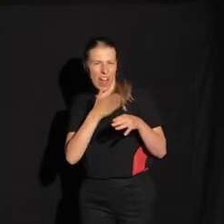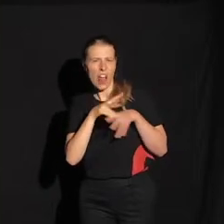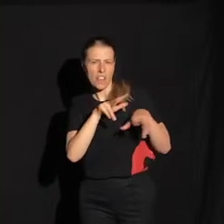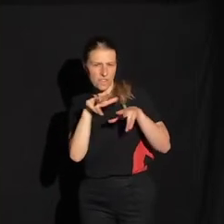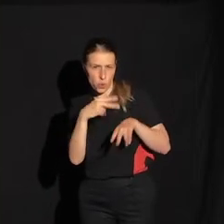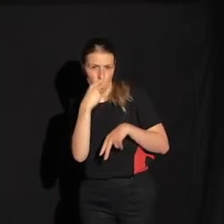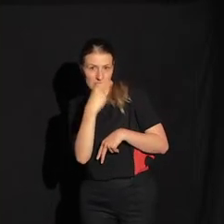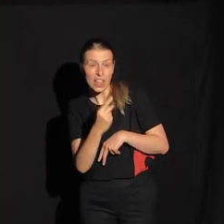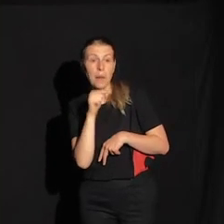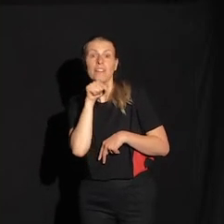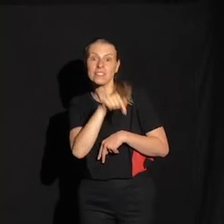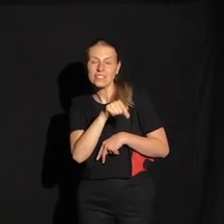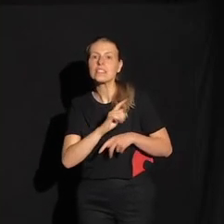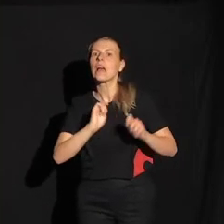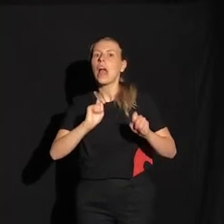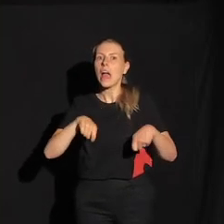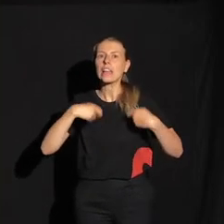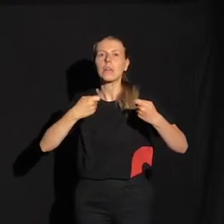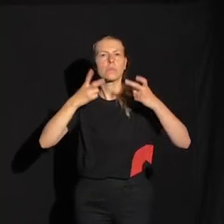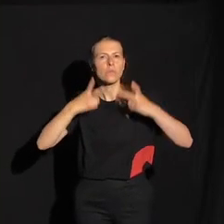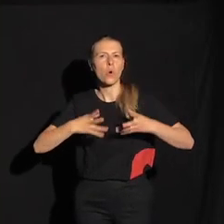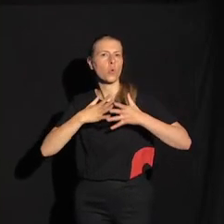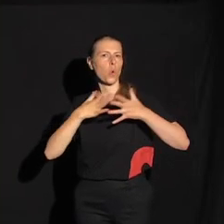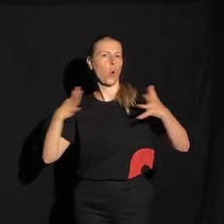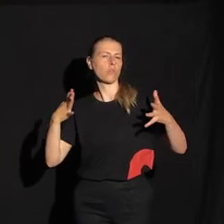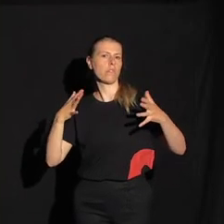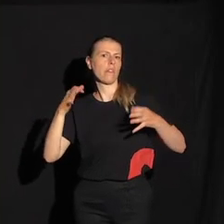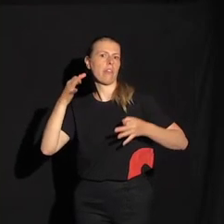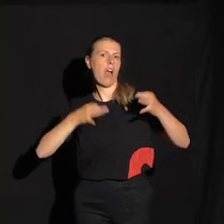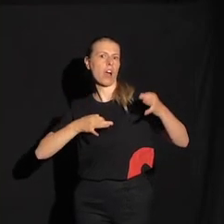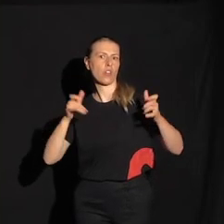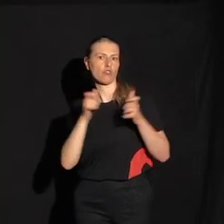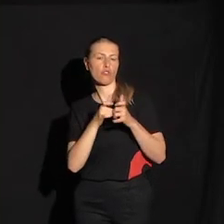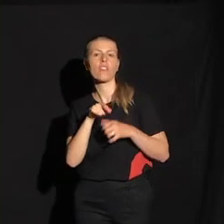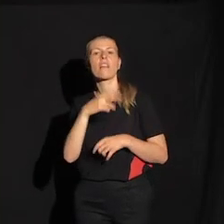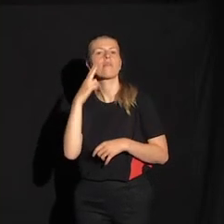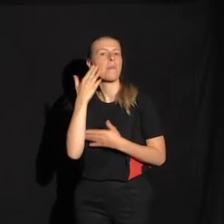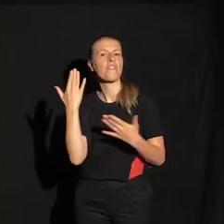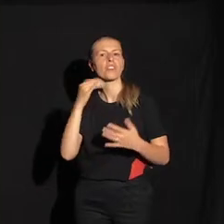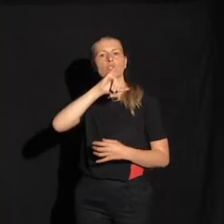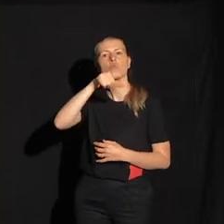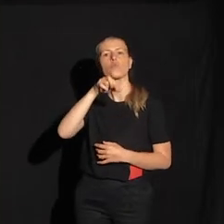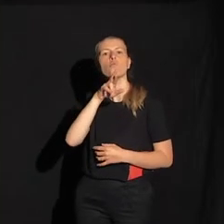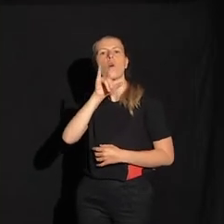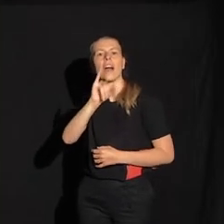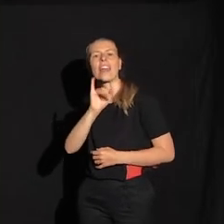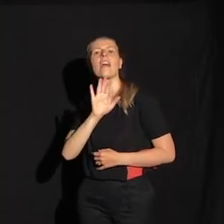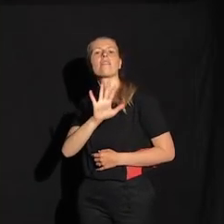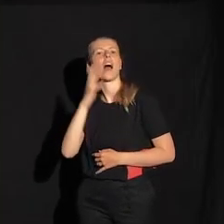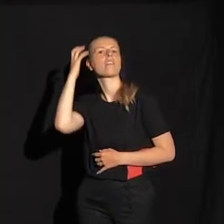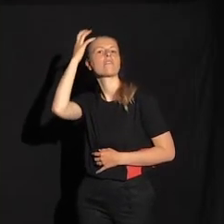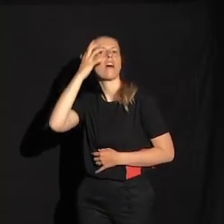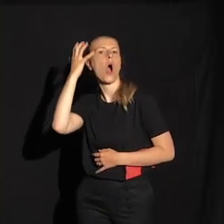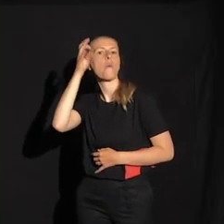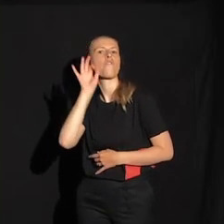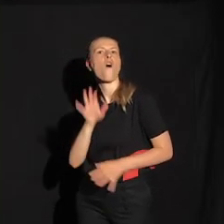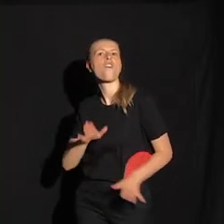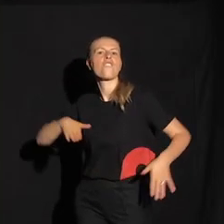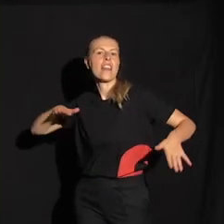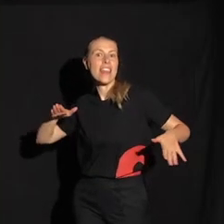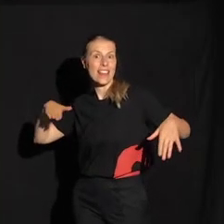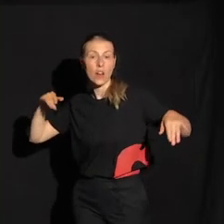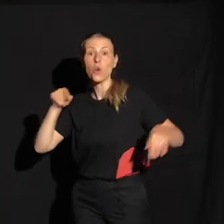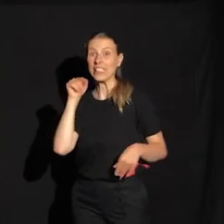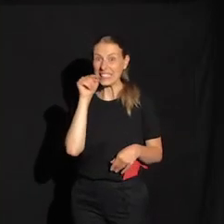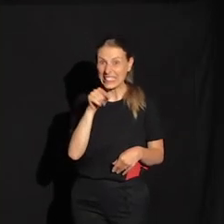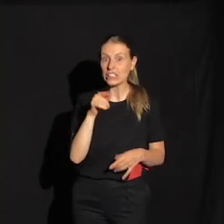Das heißt Juri, der Traum vom Fliegen. Und es wird auch bald ziemlich hoch hinausgehen mit diesem Stück. Und zwar